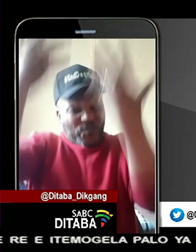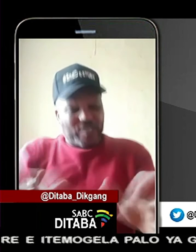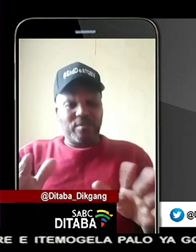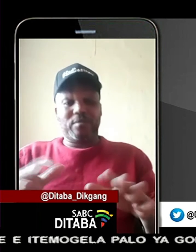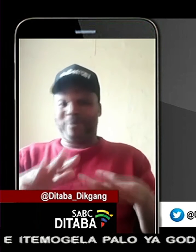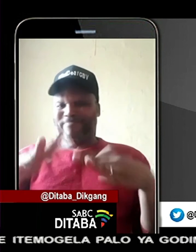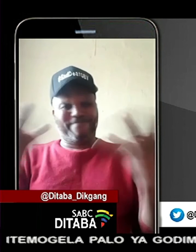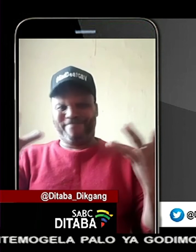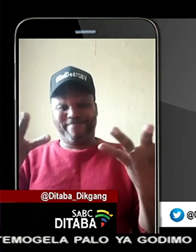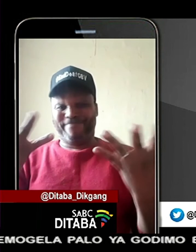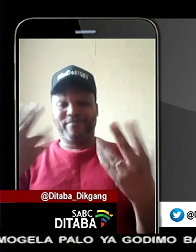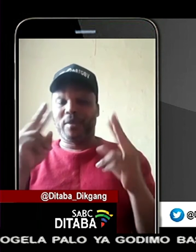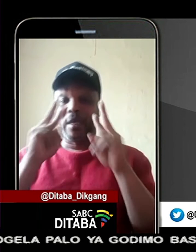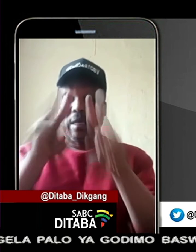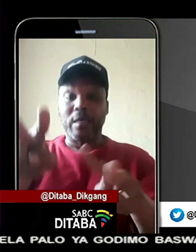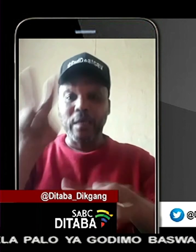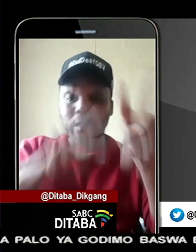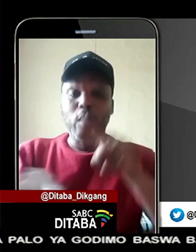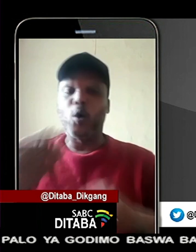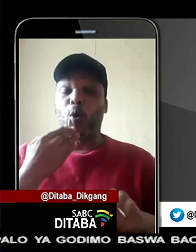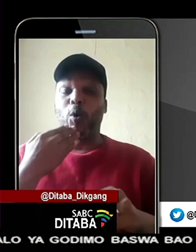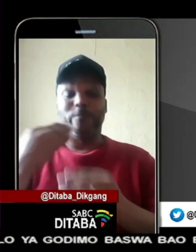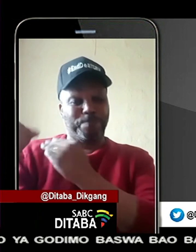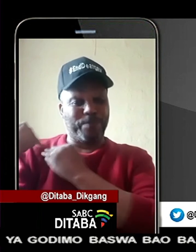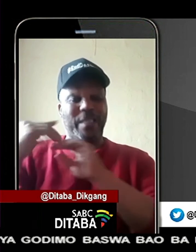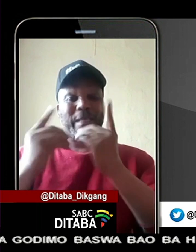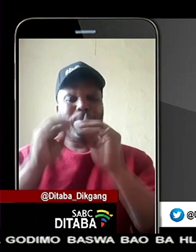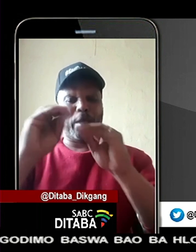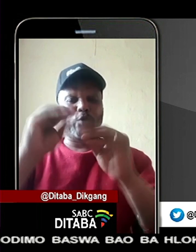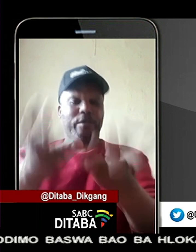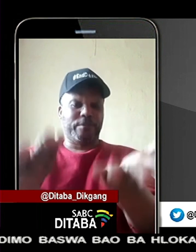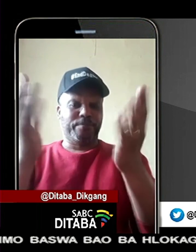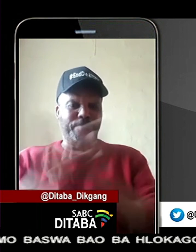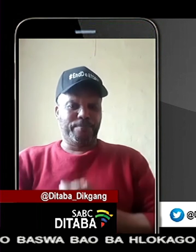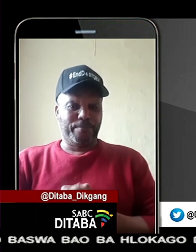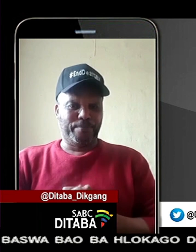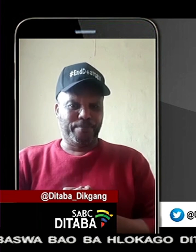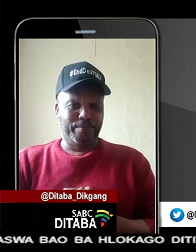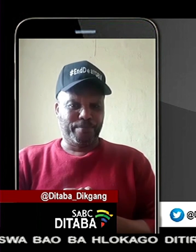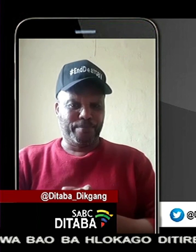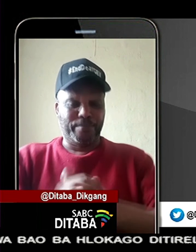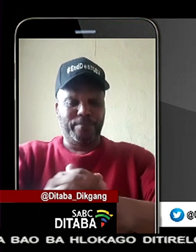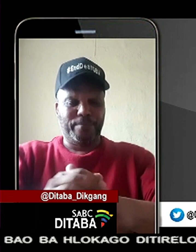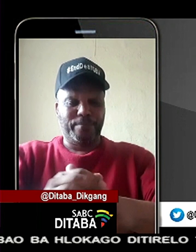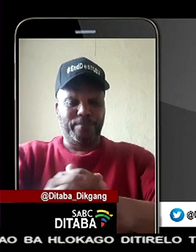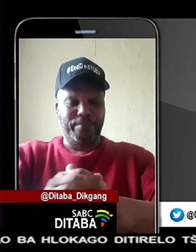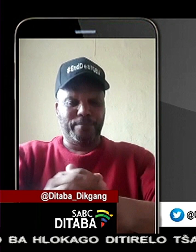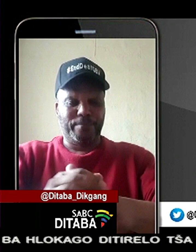fela.